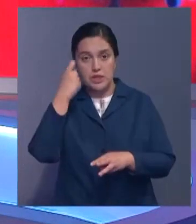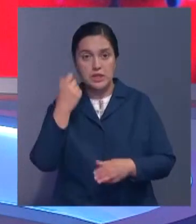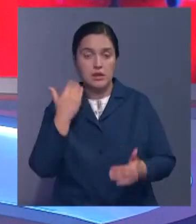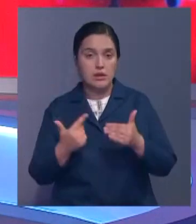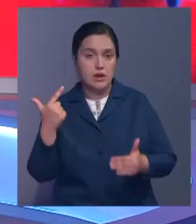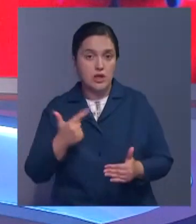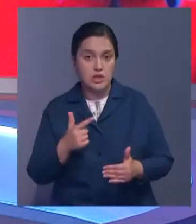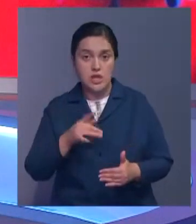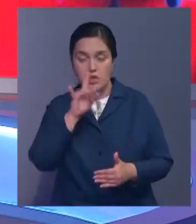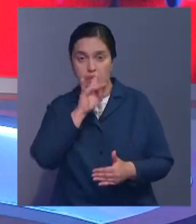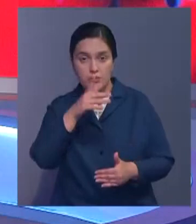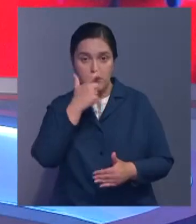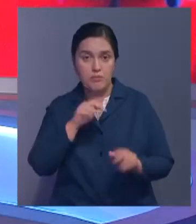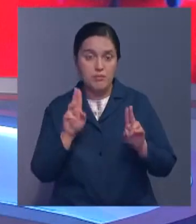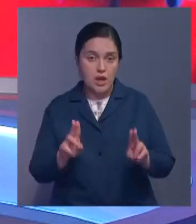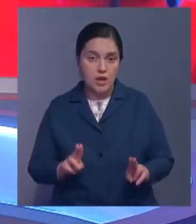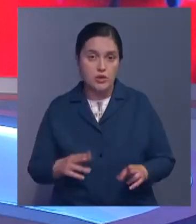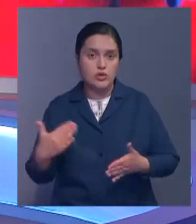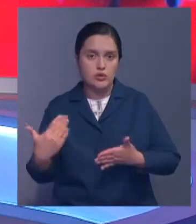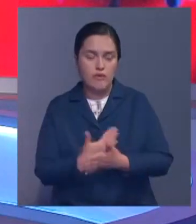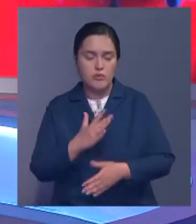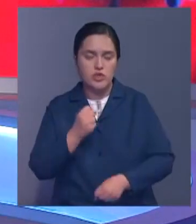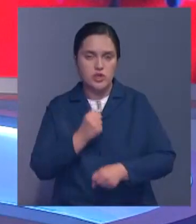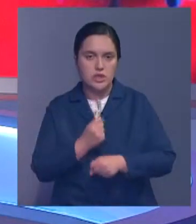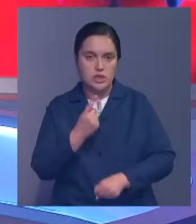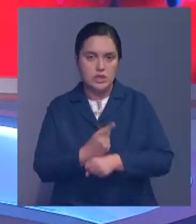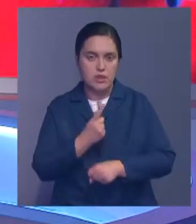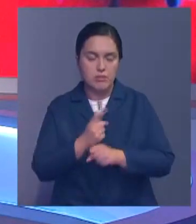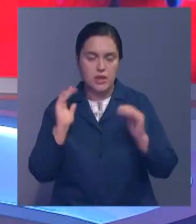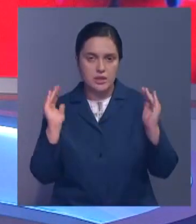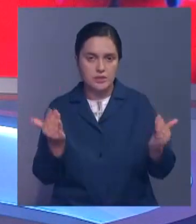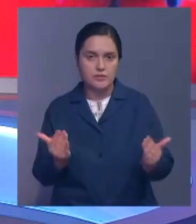если граждане не будут соблюдать правила, в стране снова ведут жесткий карантин.